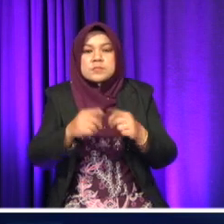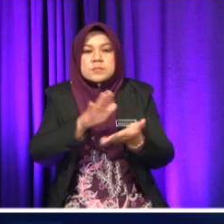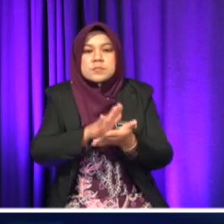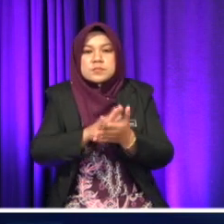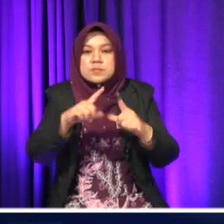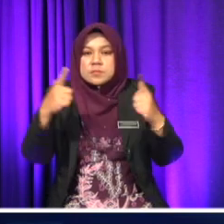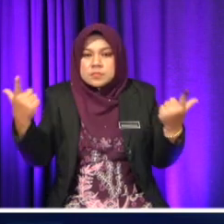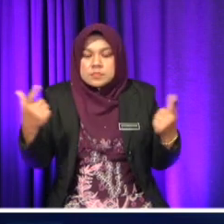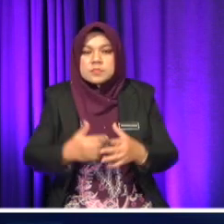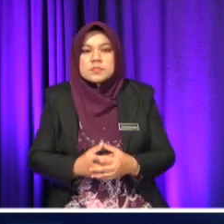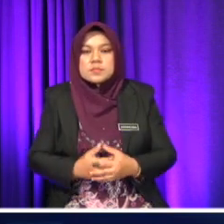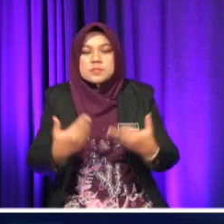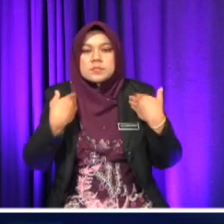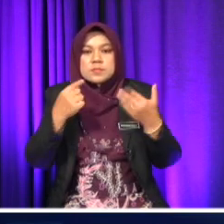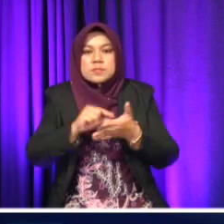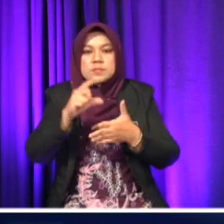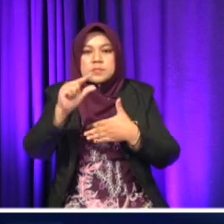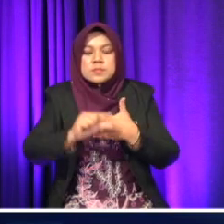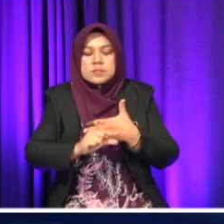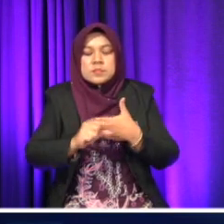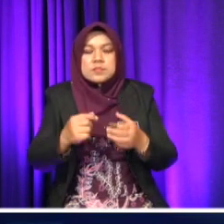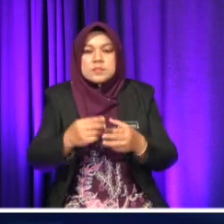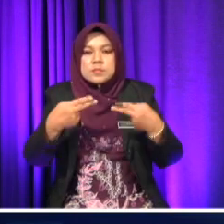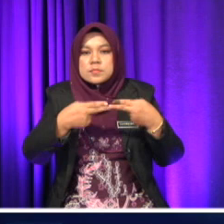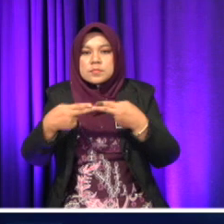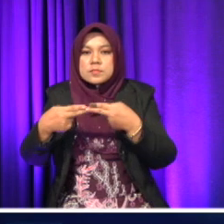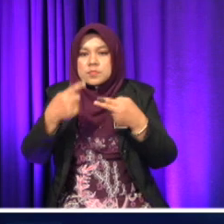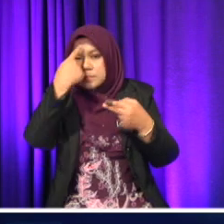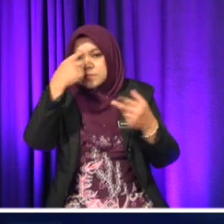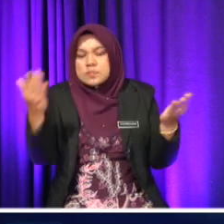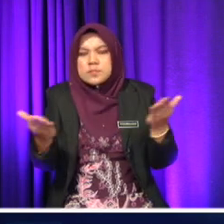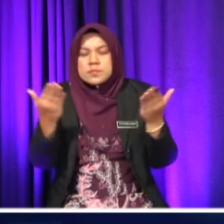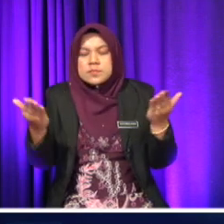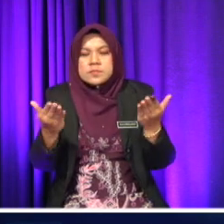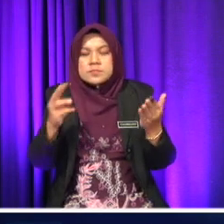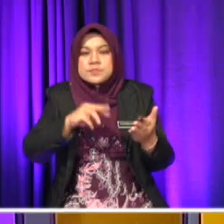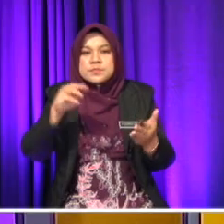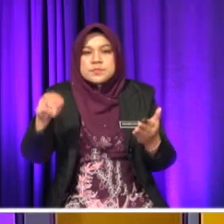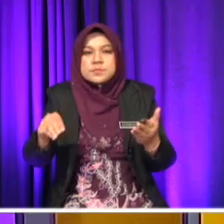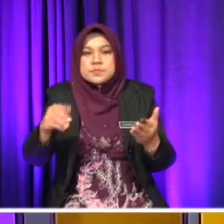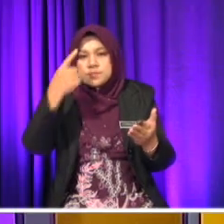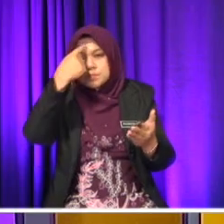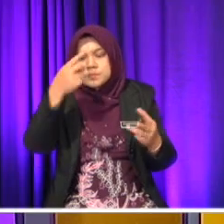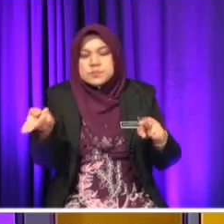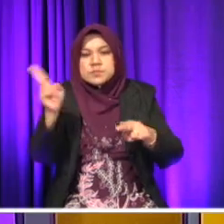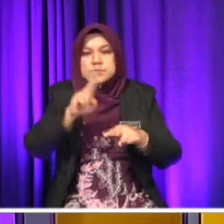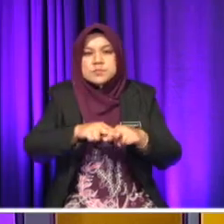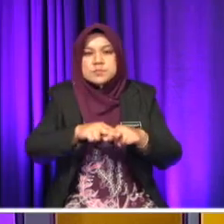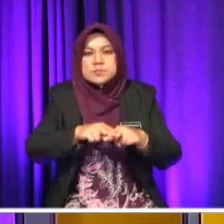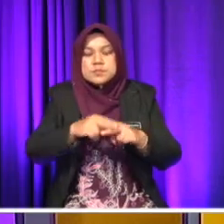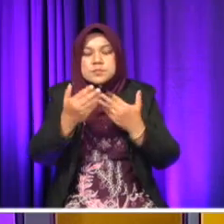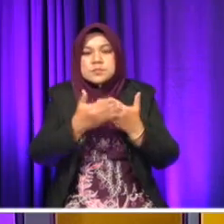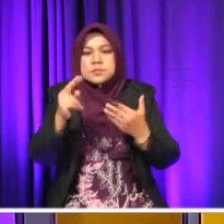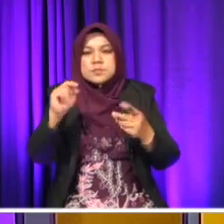Sebenarnya ada program jaringan dan jalinan untuk menggalakkan murid-murid Ini meningkatkan kemahiran bersosial dan